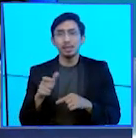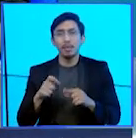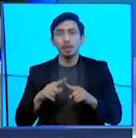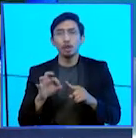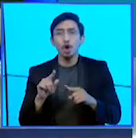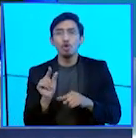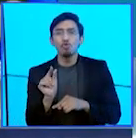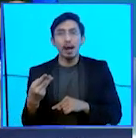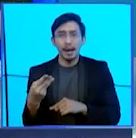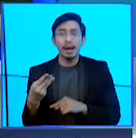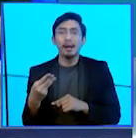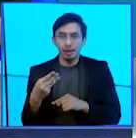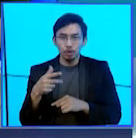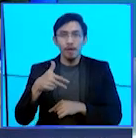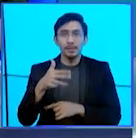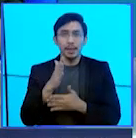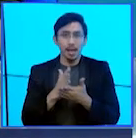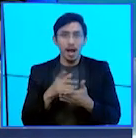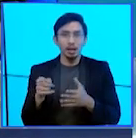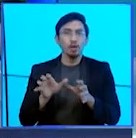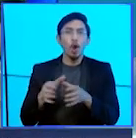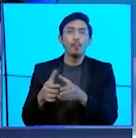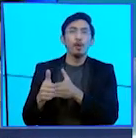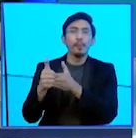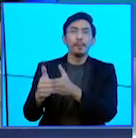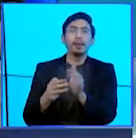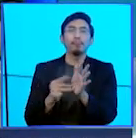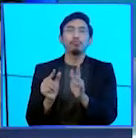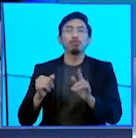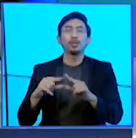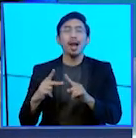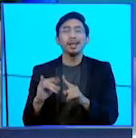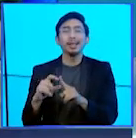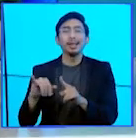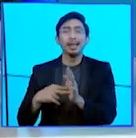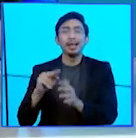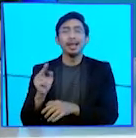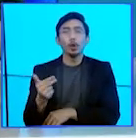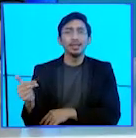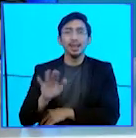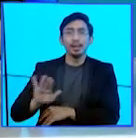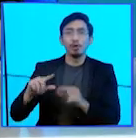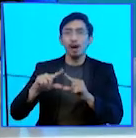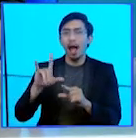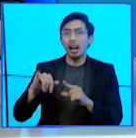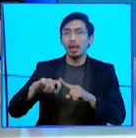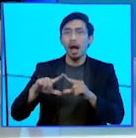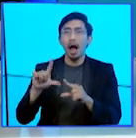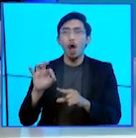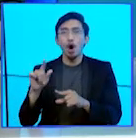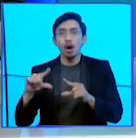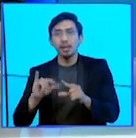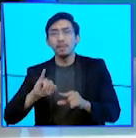Parigi, Moutong, Sulawesi Tengah adalah pimpinan kelompok Mujahidin Indonesia Timur, Ali Kalora dan Jaka Ramadan. Tim Madagoraya